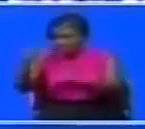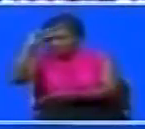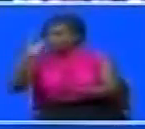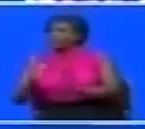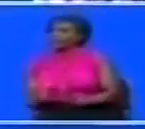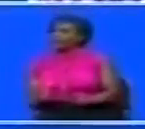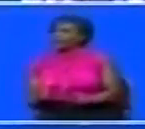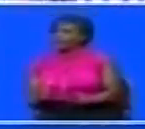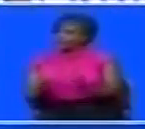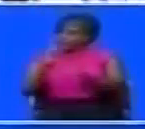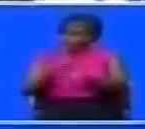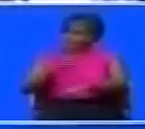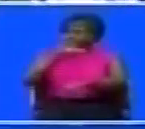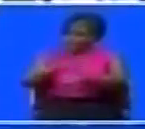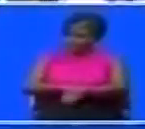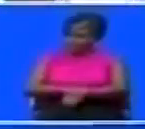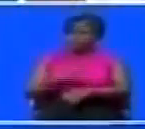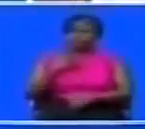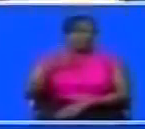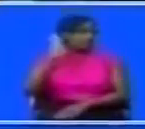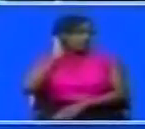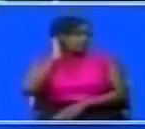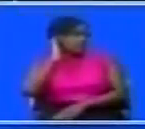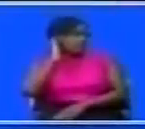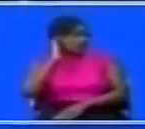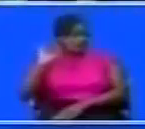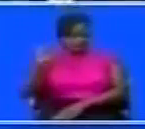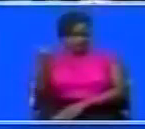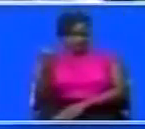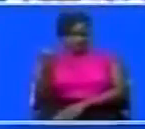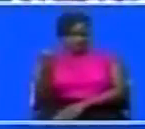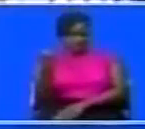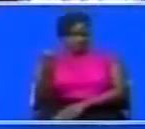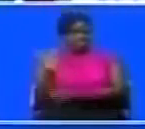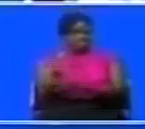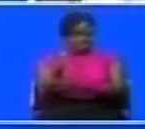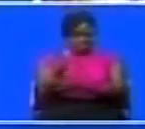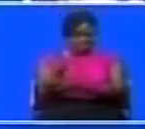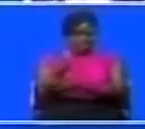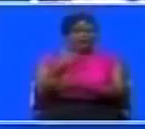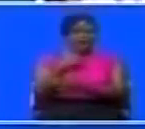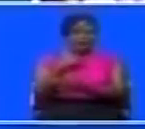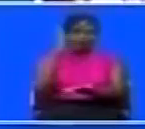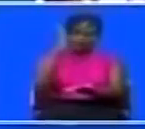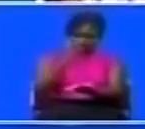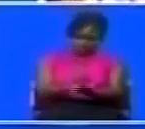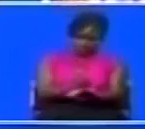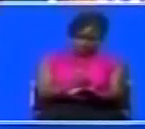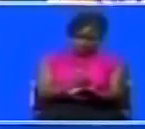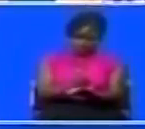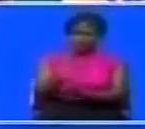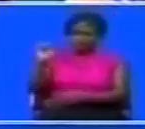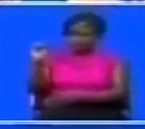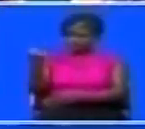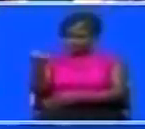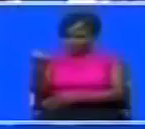Na atakapopokea barua, tungependa kufikia tarehe 5 mwezi huu, ya kwamba ni Alhamisi hii, tuwe na confirmation ya kwamba siku hiyo